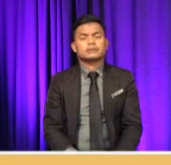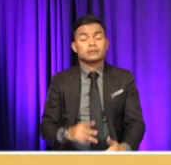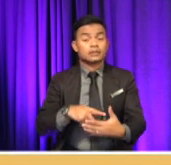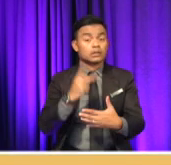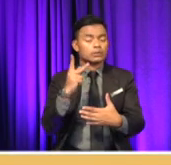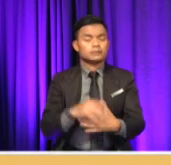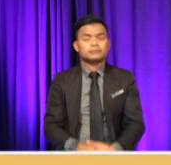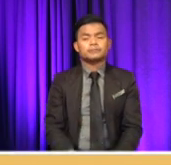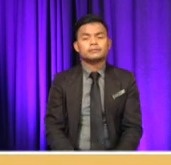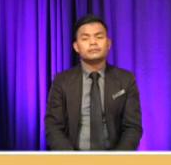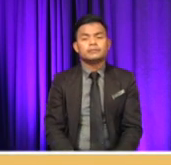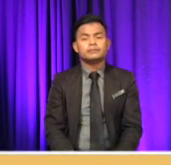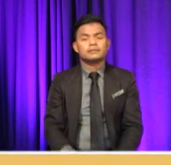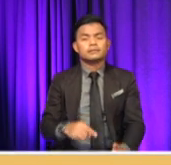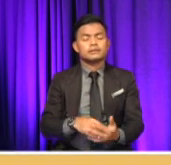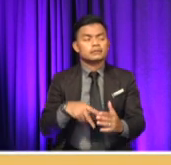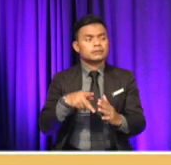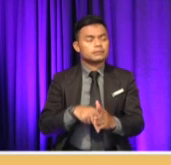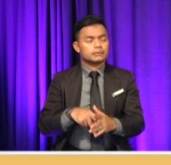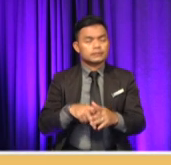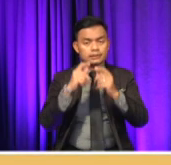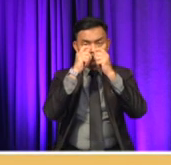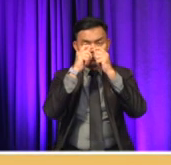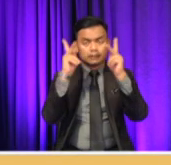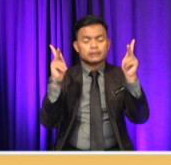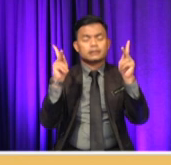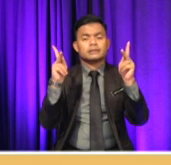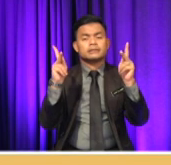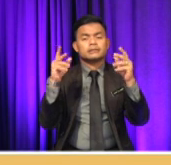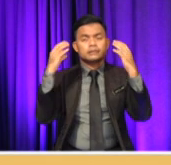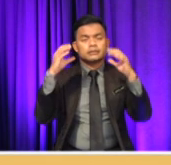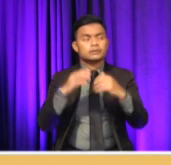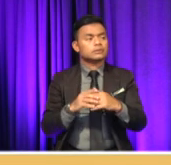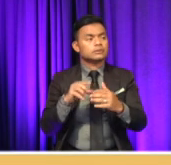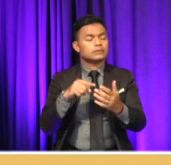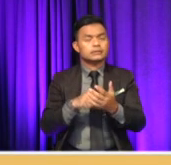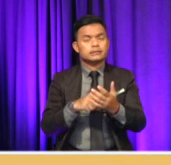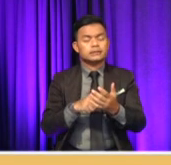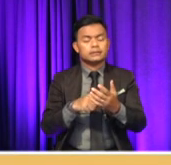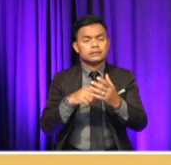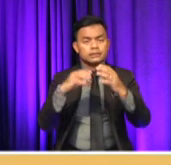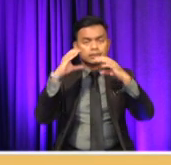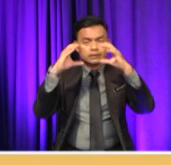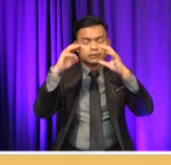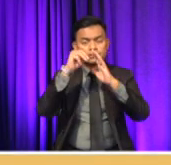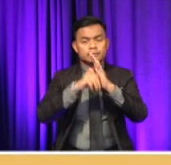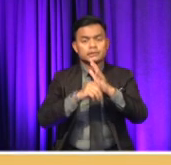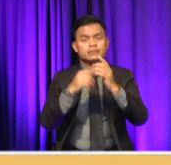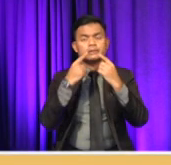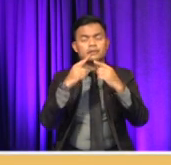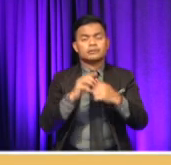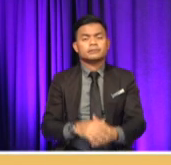ini penerangan saya ini Saya tunjukkan secara ringkas cara menjawab Oke ini cari menjawab untuk rajai